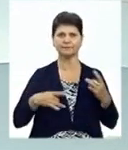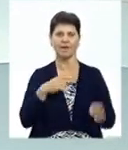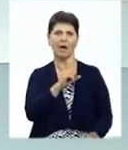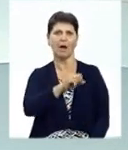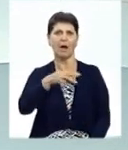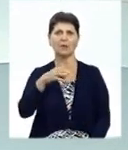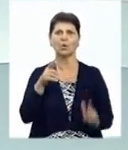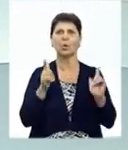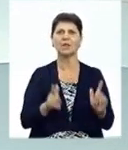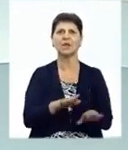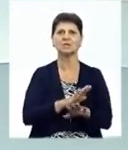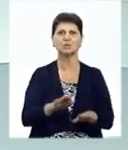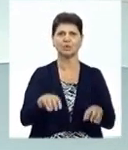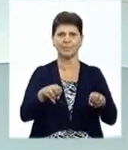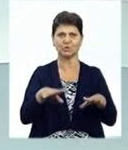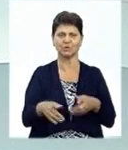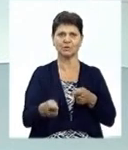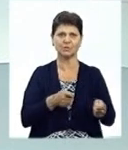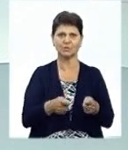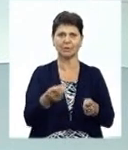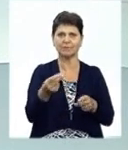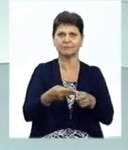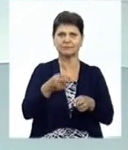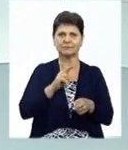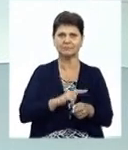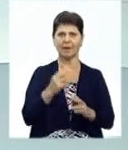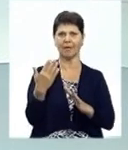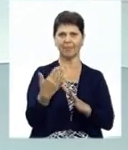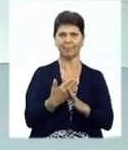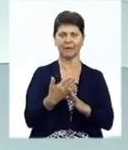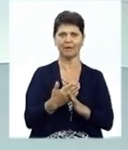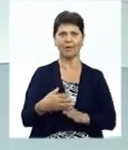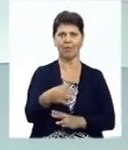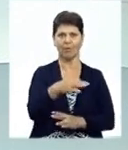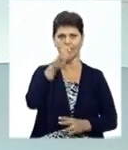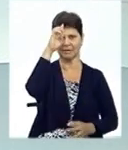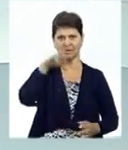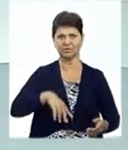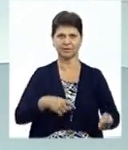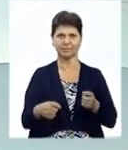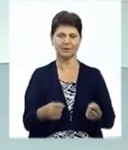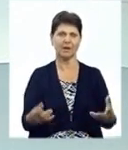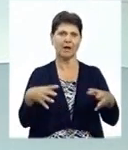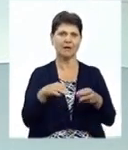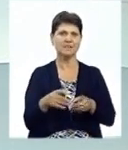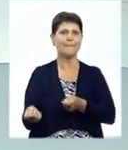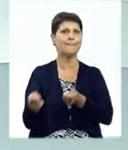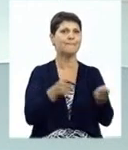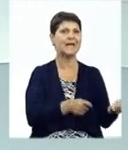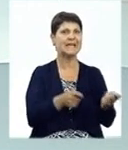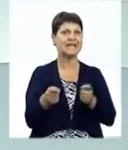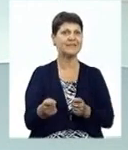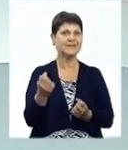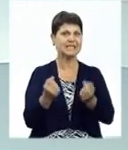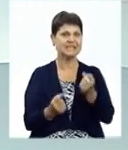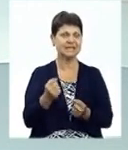не згодні з постановою уряду щодо монетизації пільг, прийшли до Вінницької облдержадміністрації. Разом з перевізниками та першим